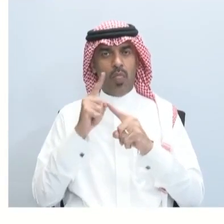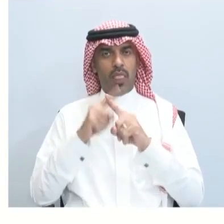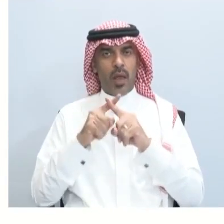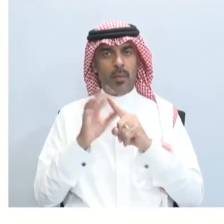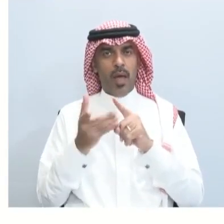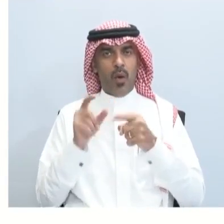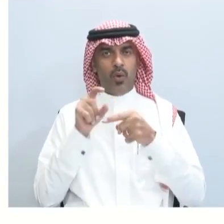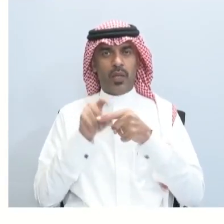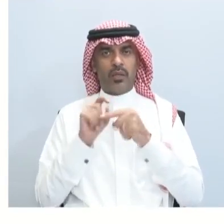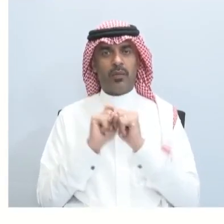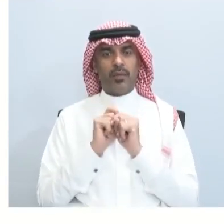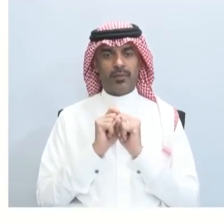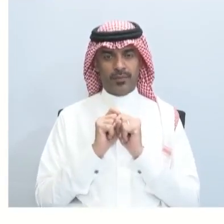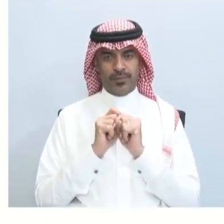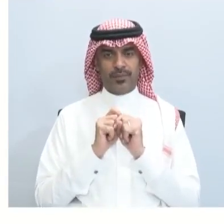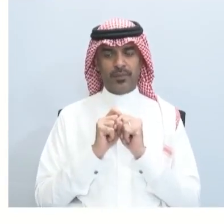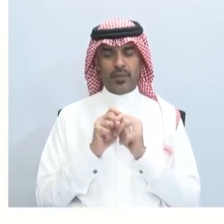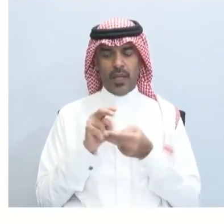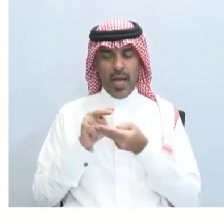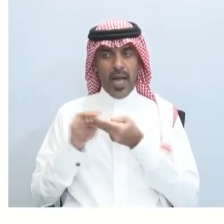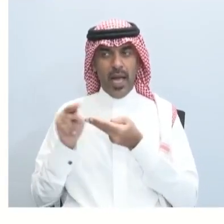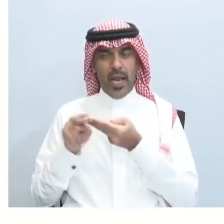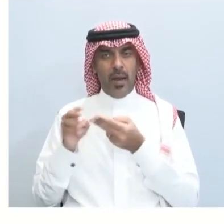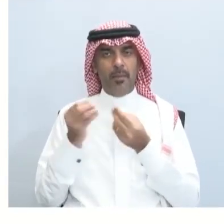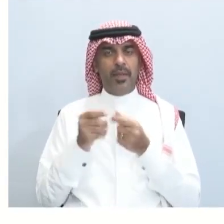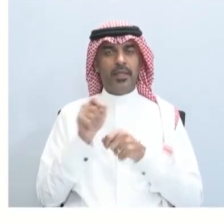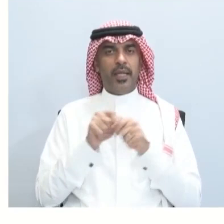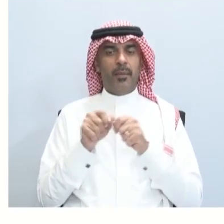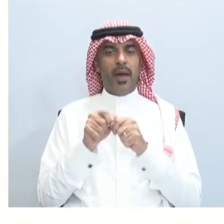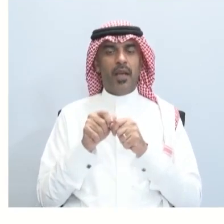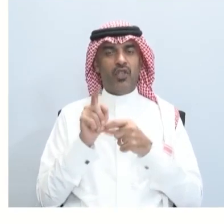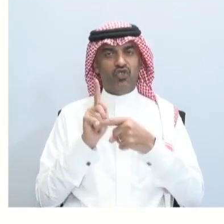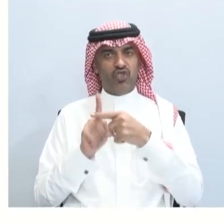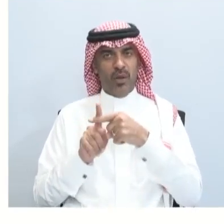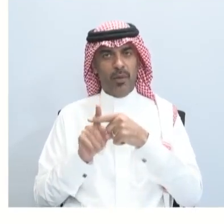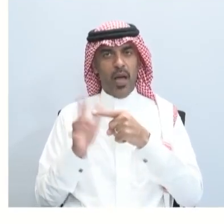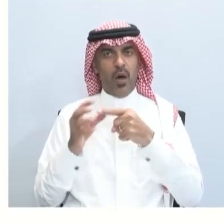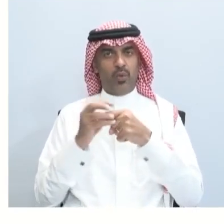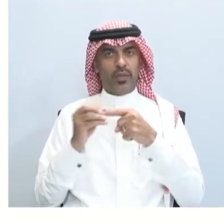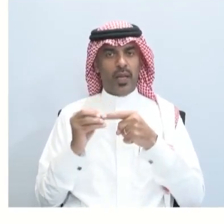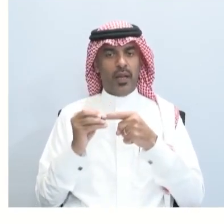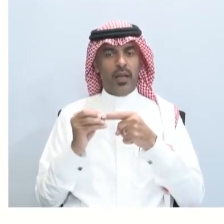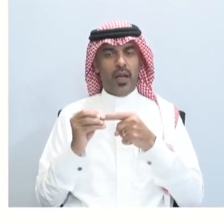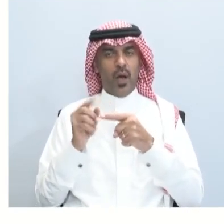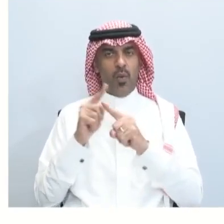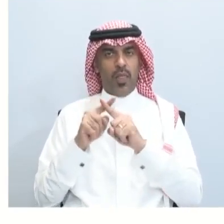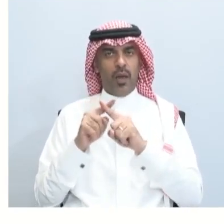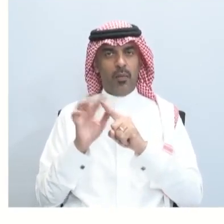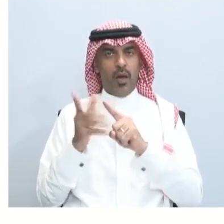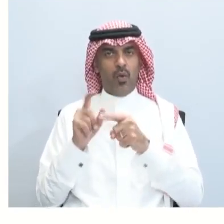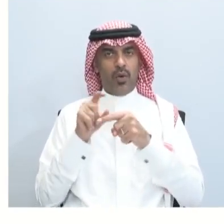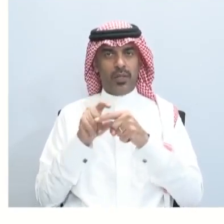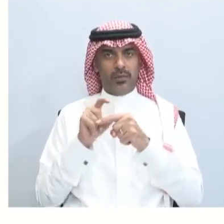القسمه اذا فكره درسنا ان نحل المتباينات باستعمال خصائص الجمع او الطرح او الضرب او القسمه